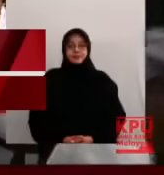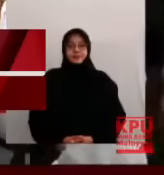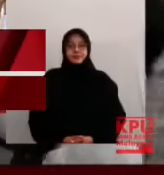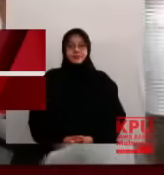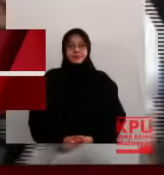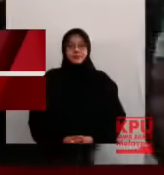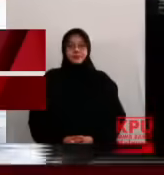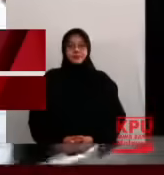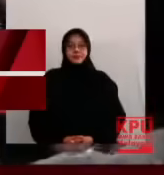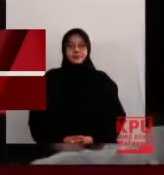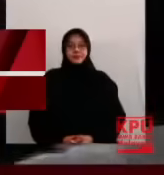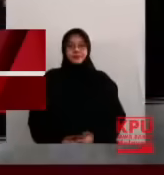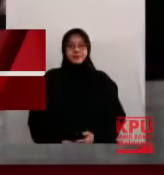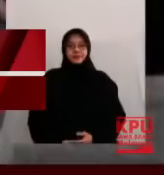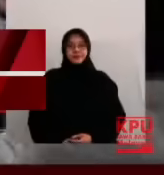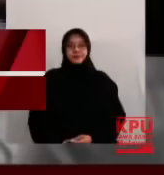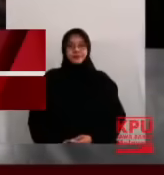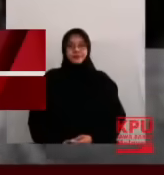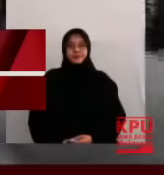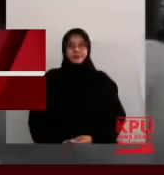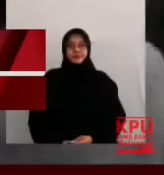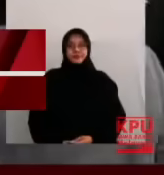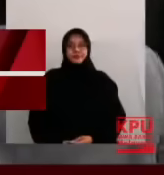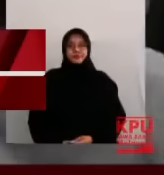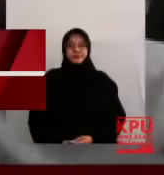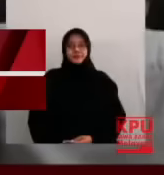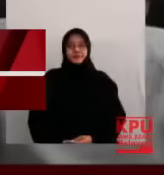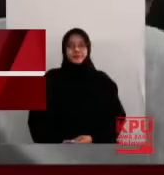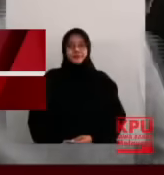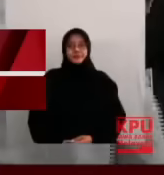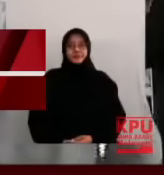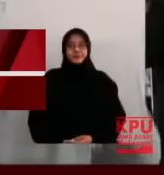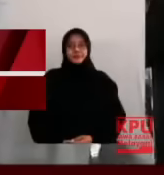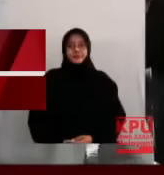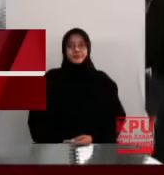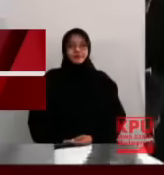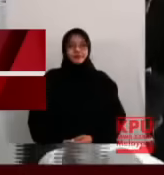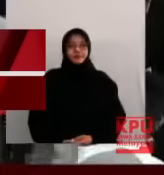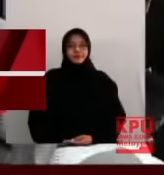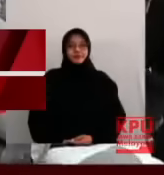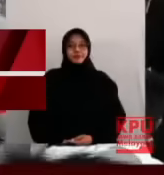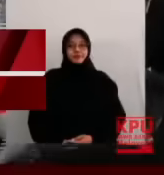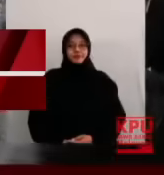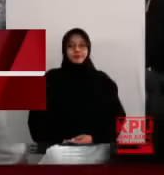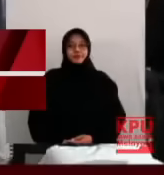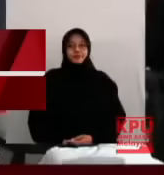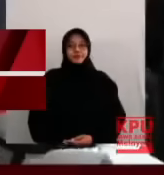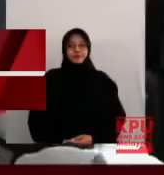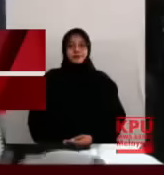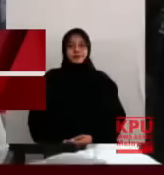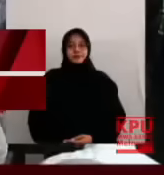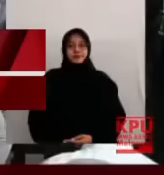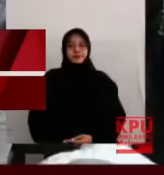ini ke hingga dengan 3 hari ke depan hingga dengan 29